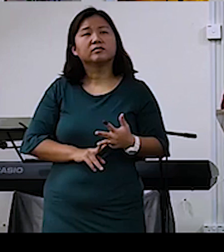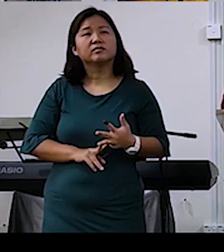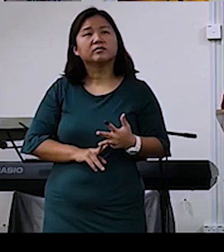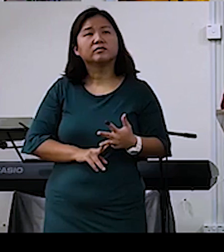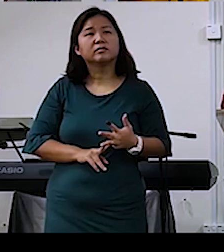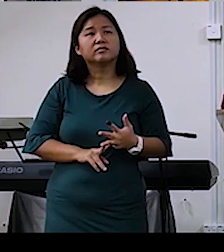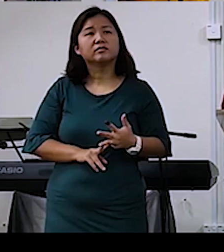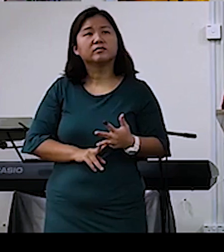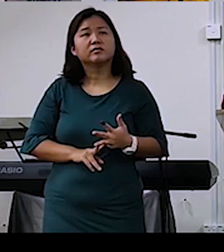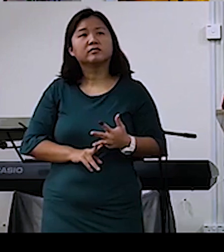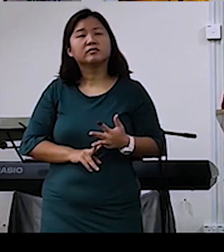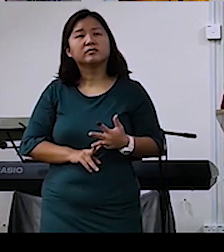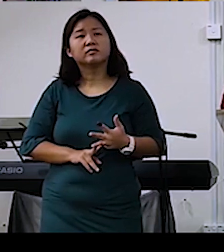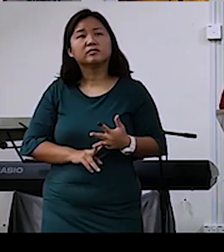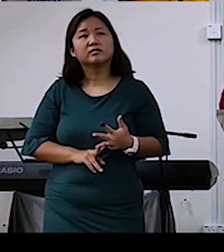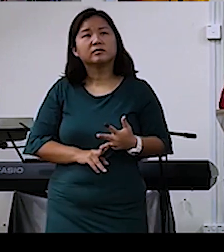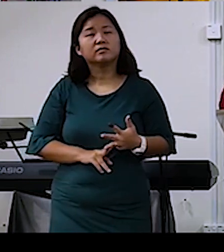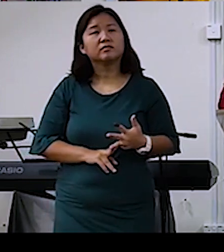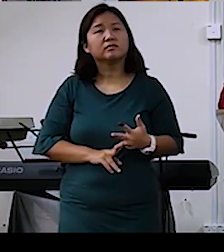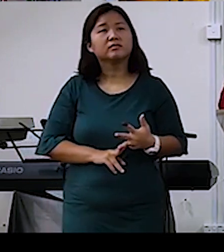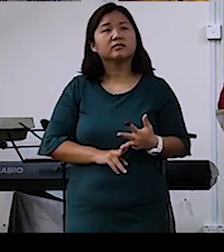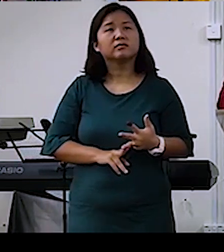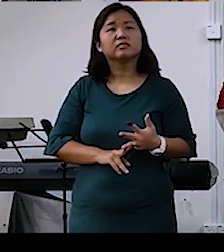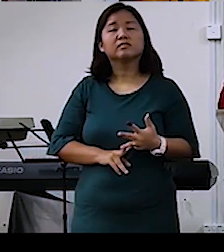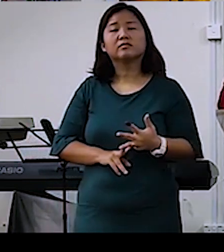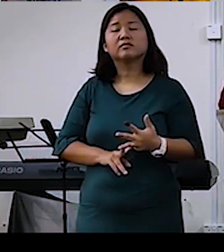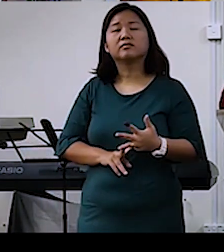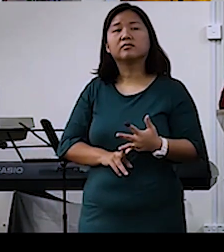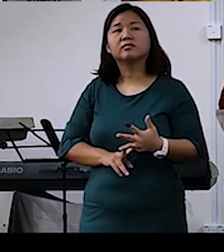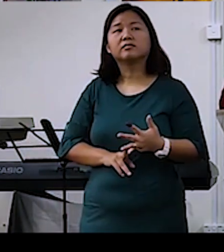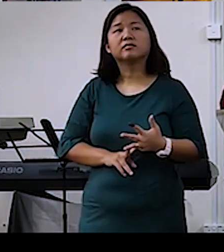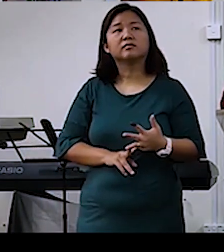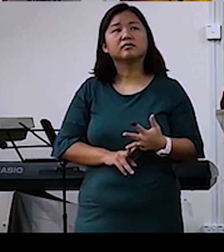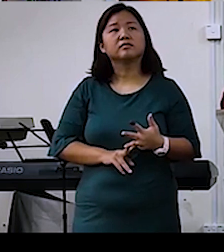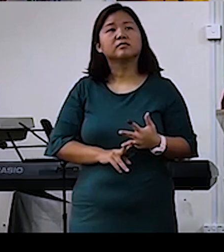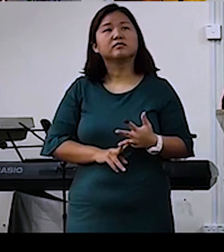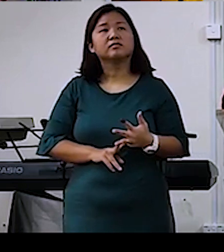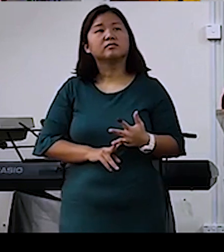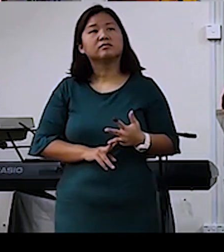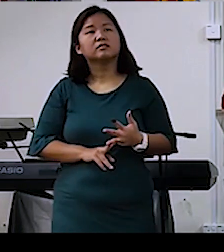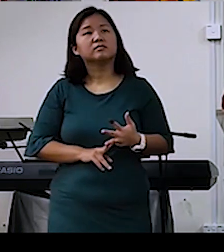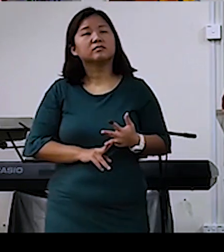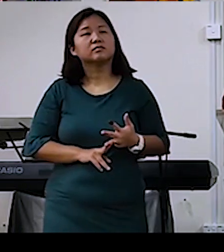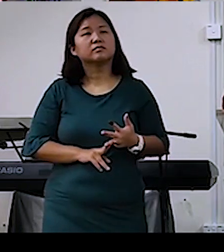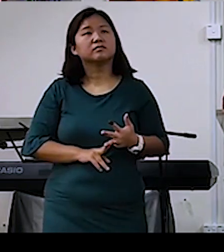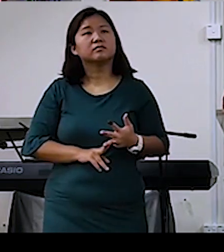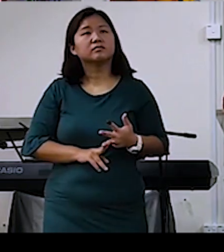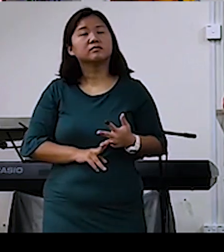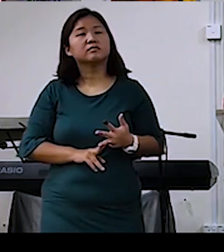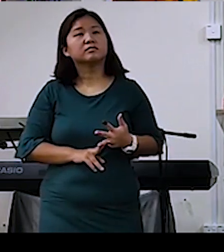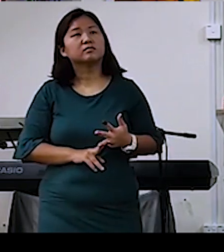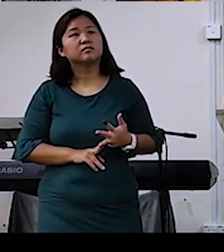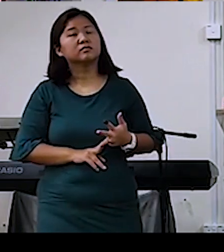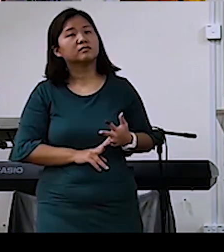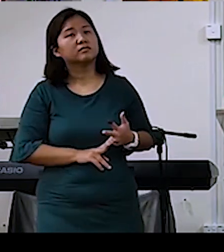to every man's conscience in the sight of God. 只将真理表明出来，好